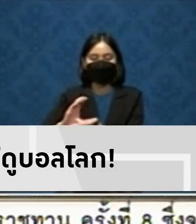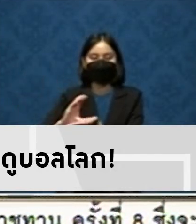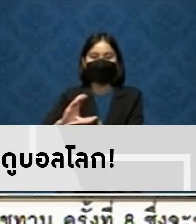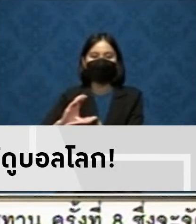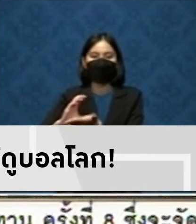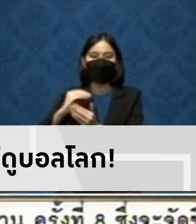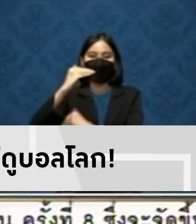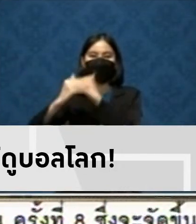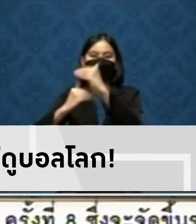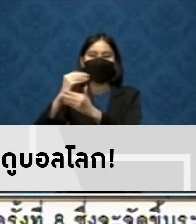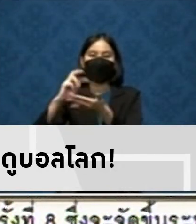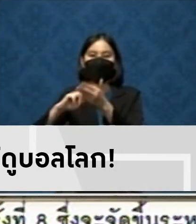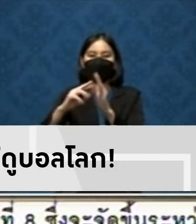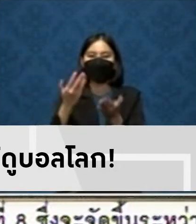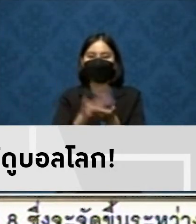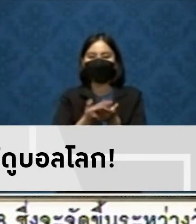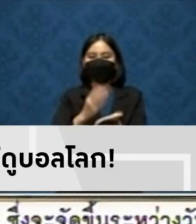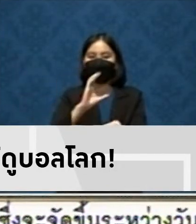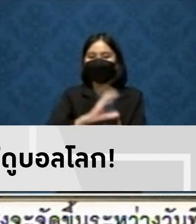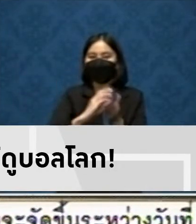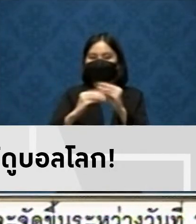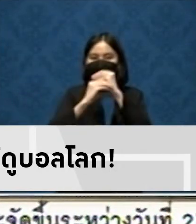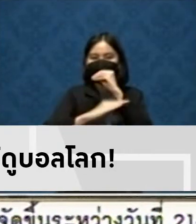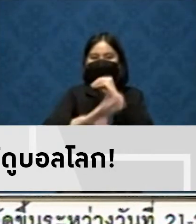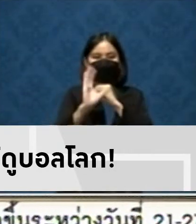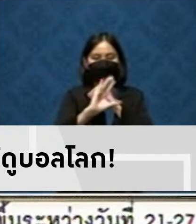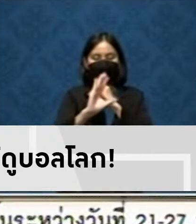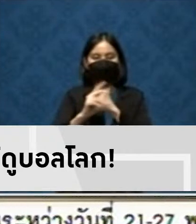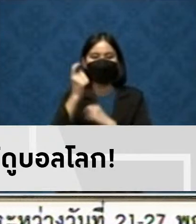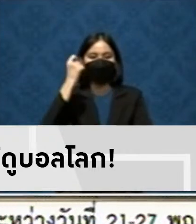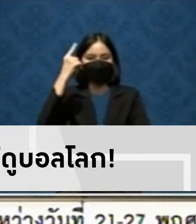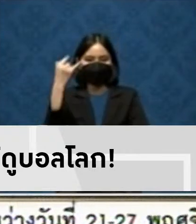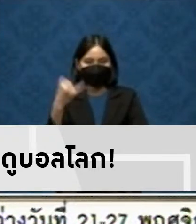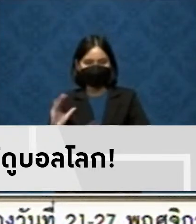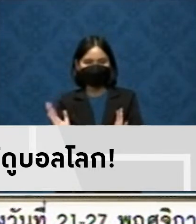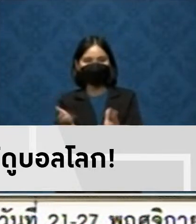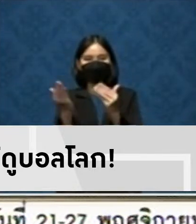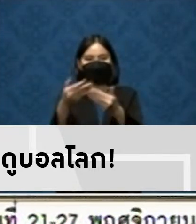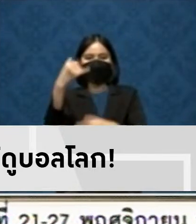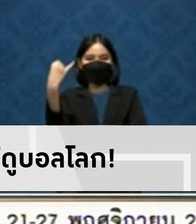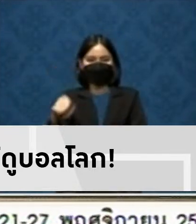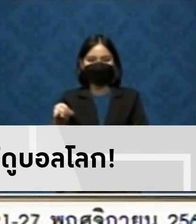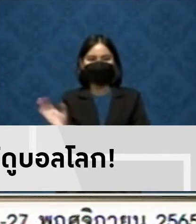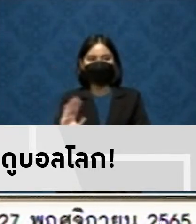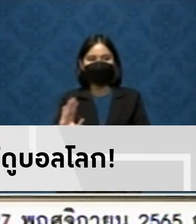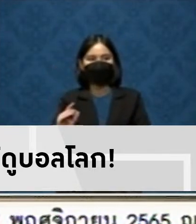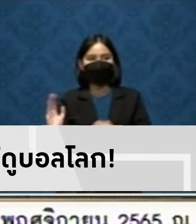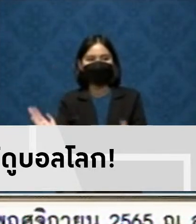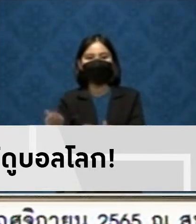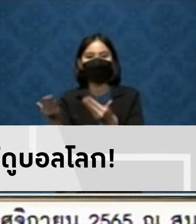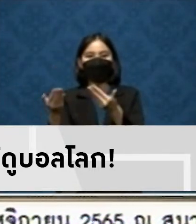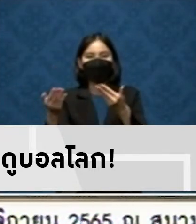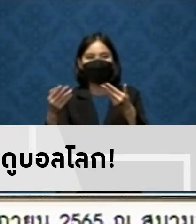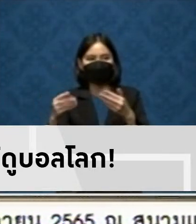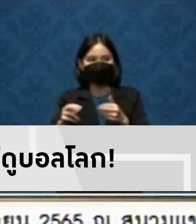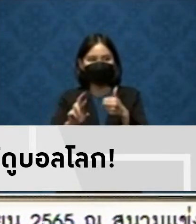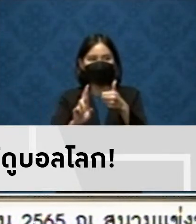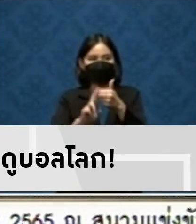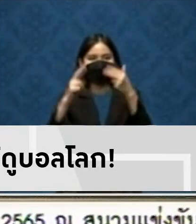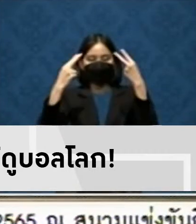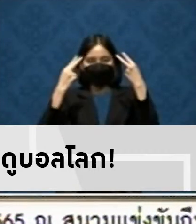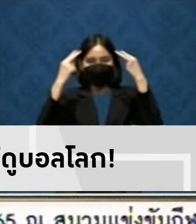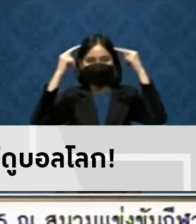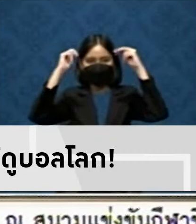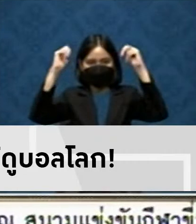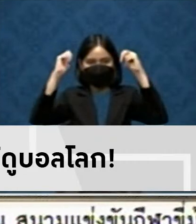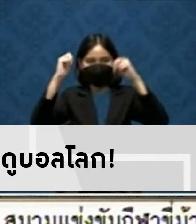ครับไม่ใช่ของกสทช.อย่าไปเข้าใจผิดยกย่องผิดคนนะครับต ้องยกย่องพลเอกประวิตรวงษ์สุวรรณในฐานะที่